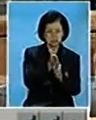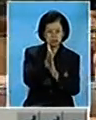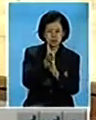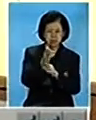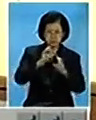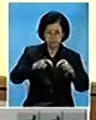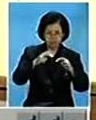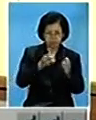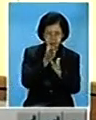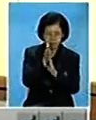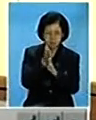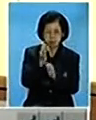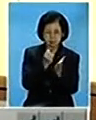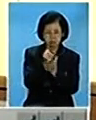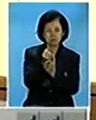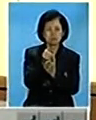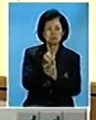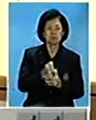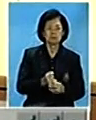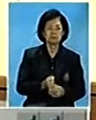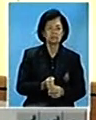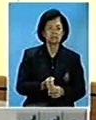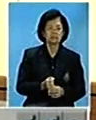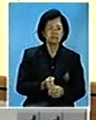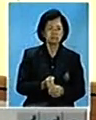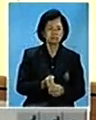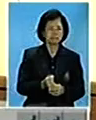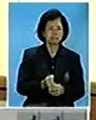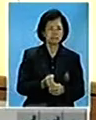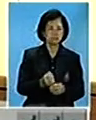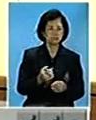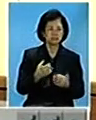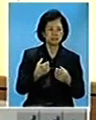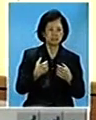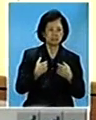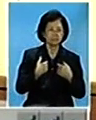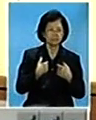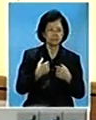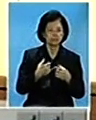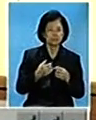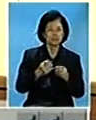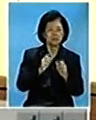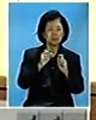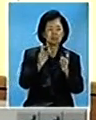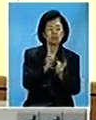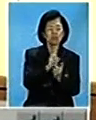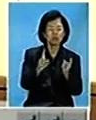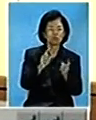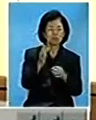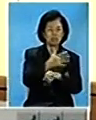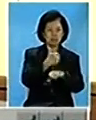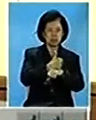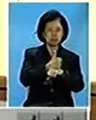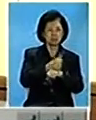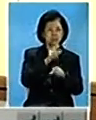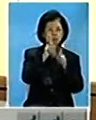ยอย่างตรงไปตรงมาถูกต้องนะครับเพราะนั้นเนี่ยบางทีมันอย่างนี้ครับในสังคมการเมืองเราเนี่ยถ